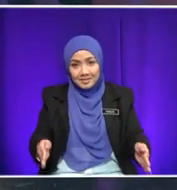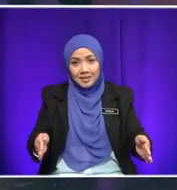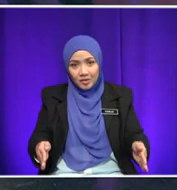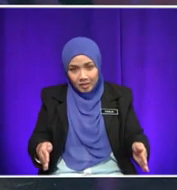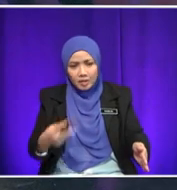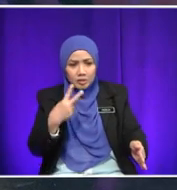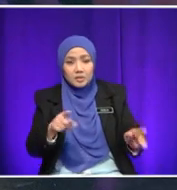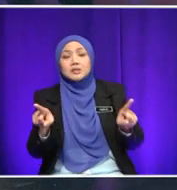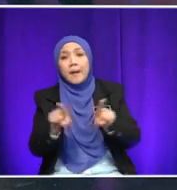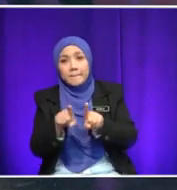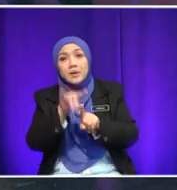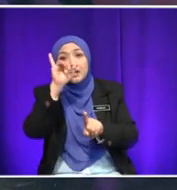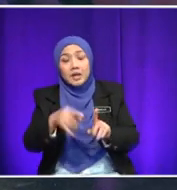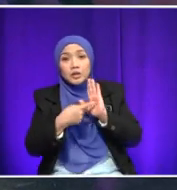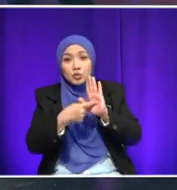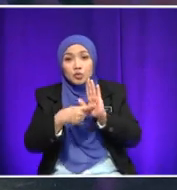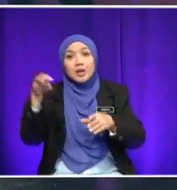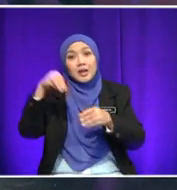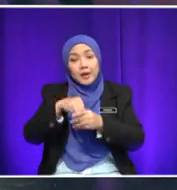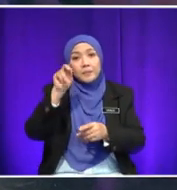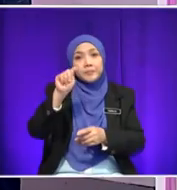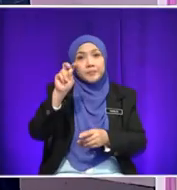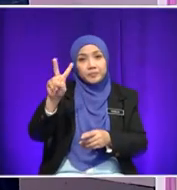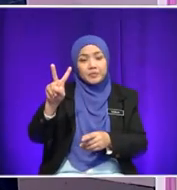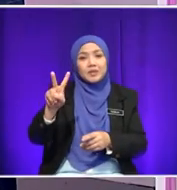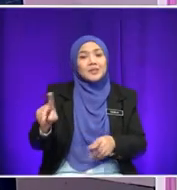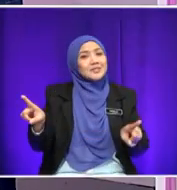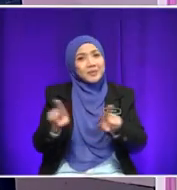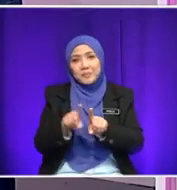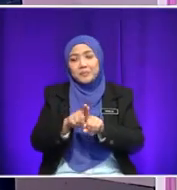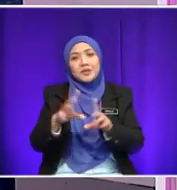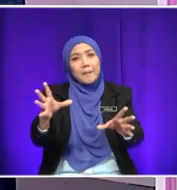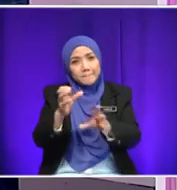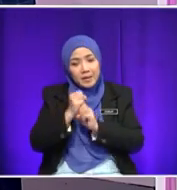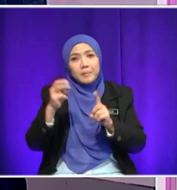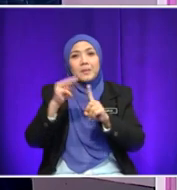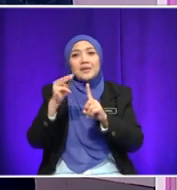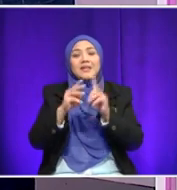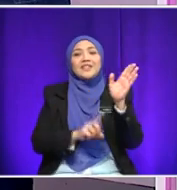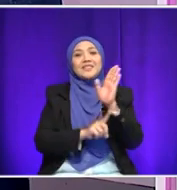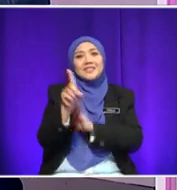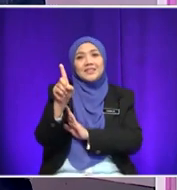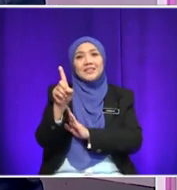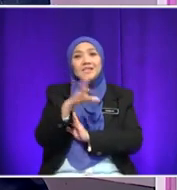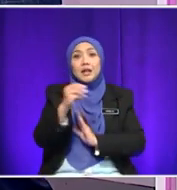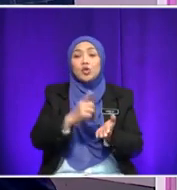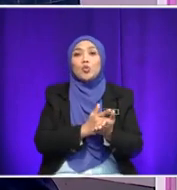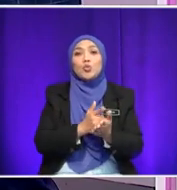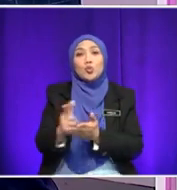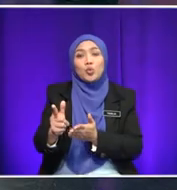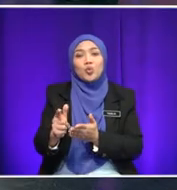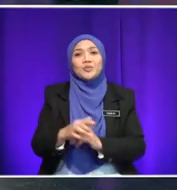marka yang terbaik Saya tidak langsung SPM nanti Insyaallah mereka yang lebih baik dengan